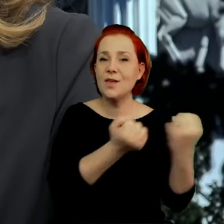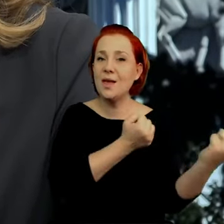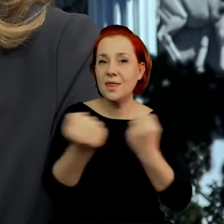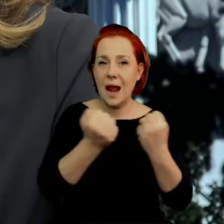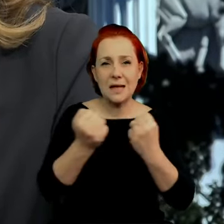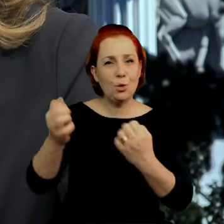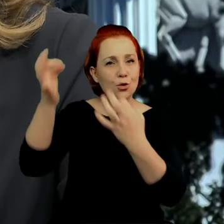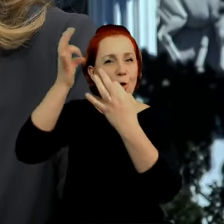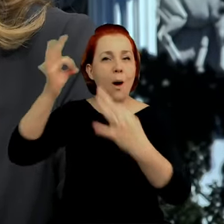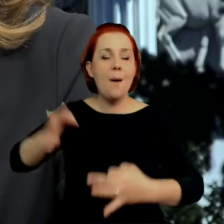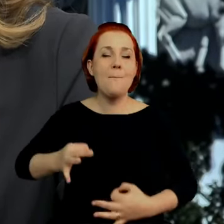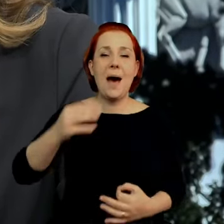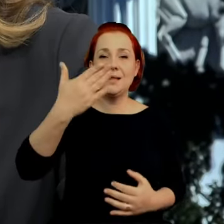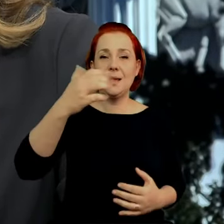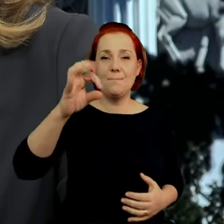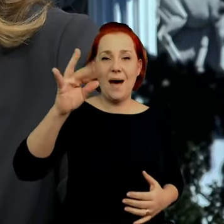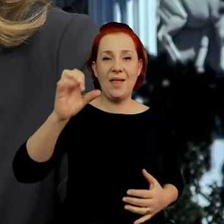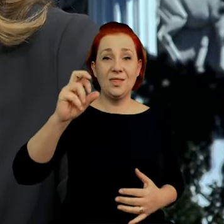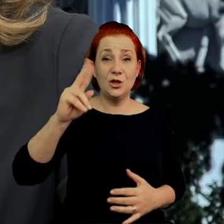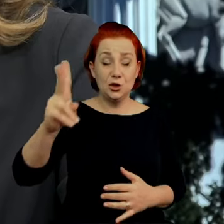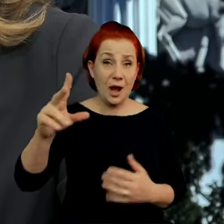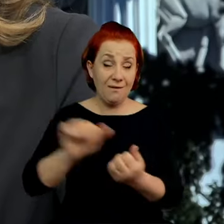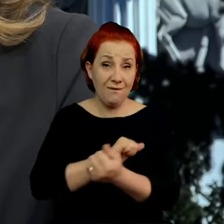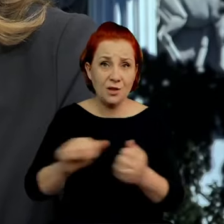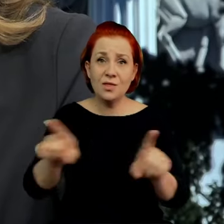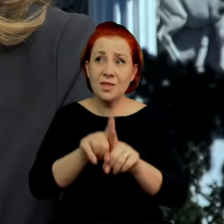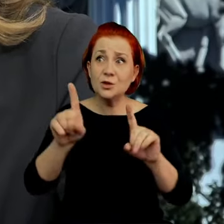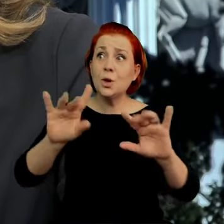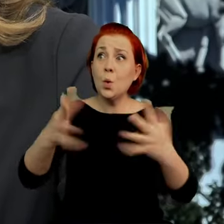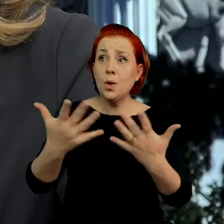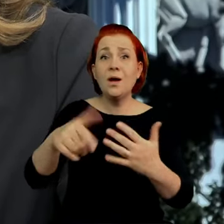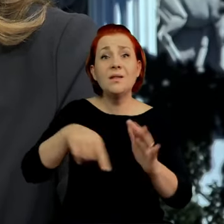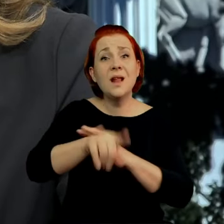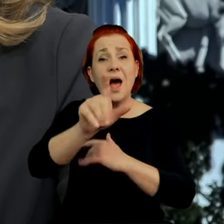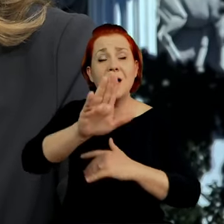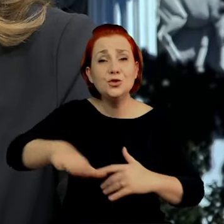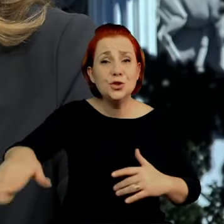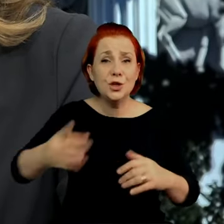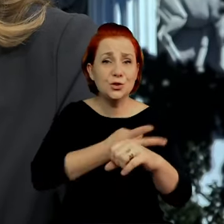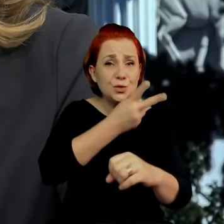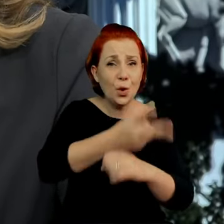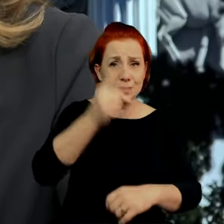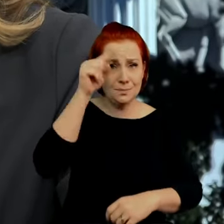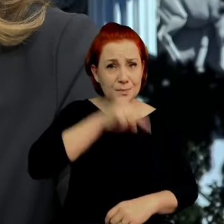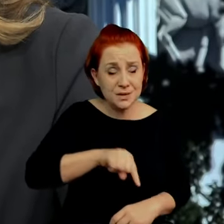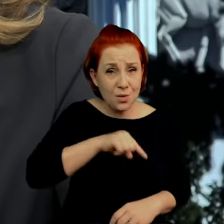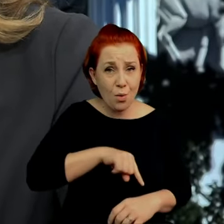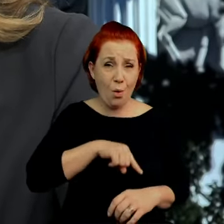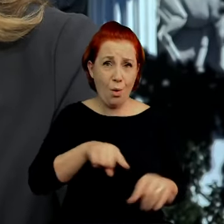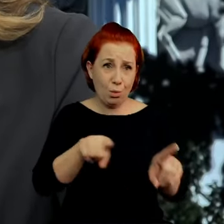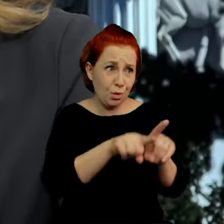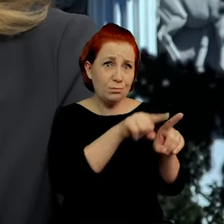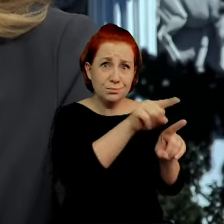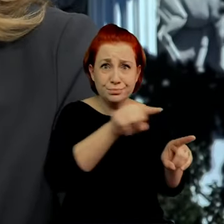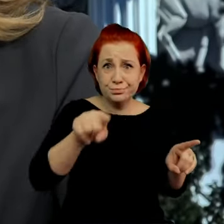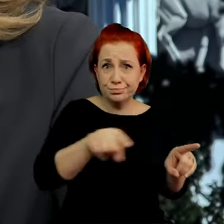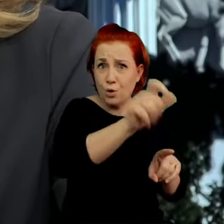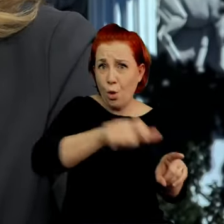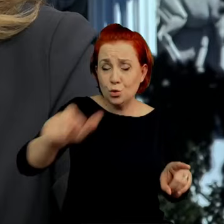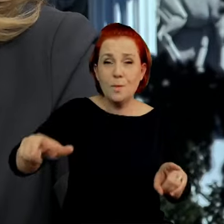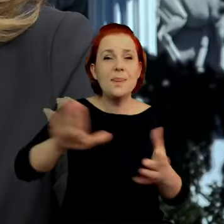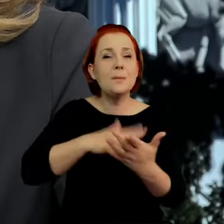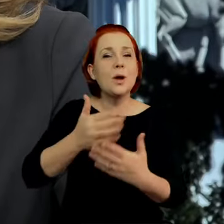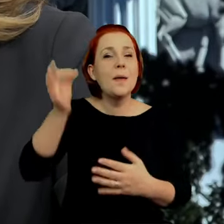Czy dostęp do psychologa czy psychiatry dla dzieci, to akurat no, pani posłanka Golbik, którą też